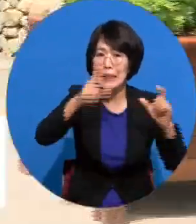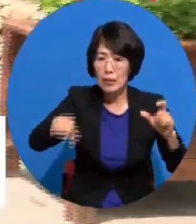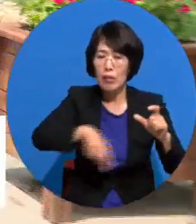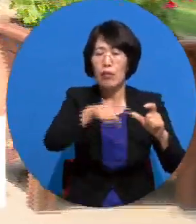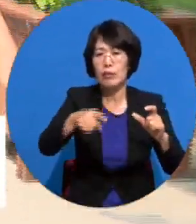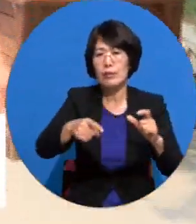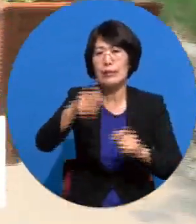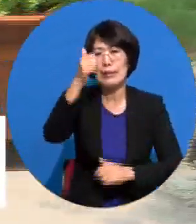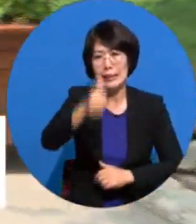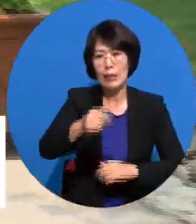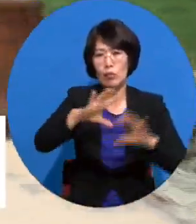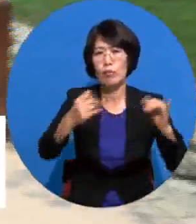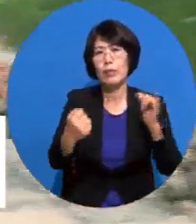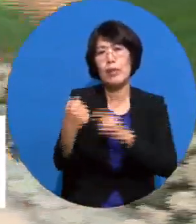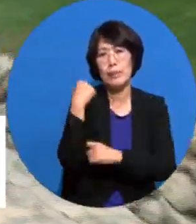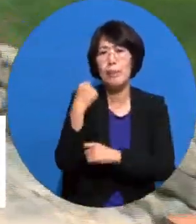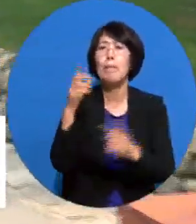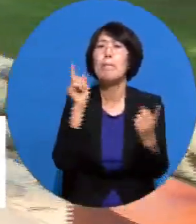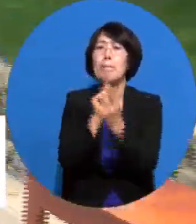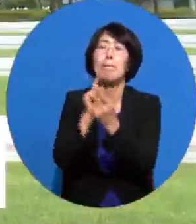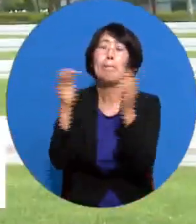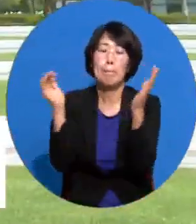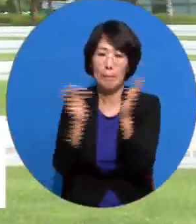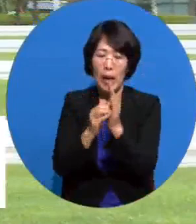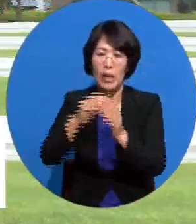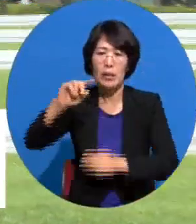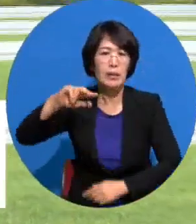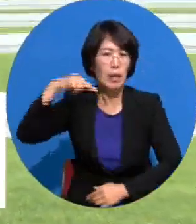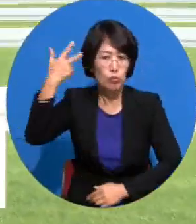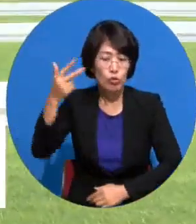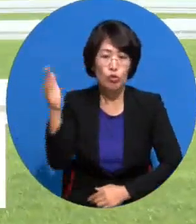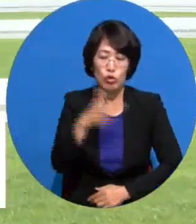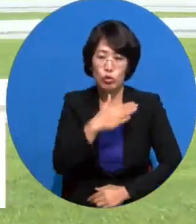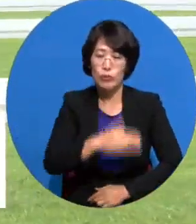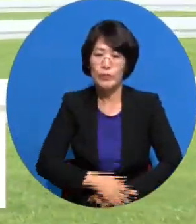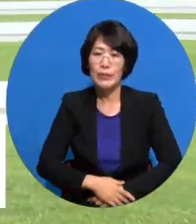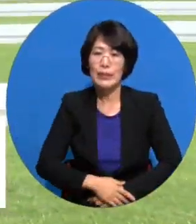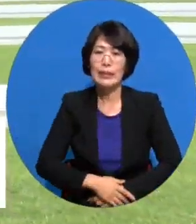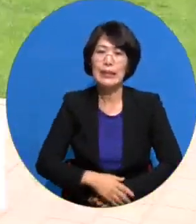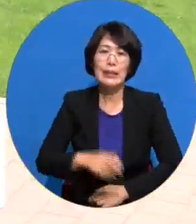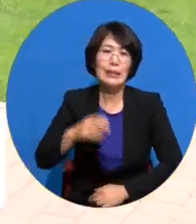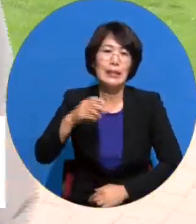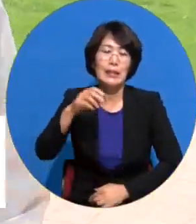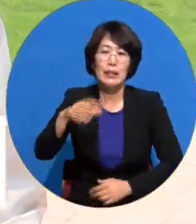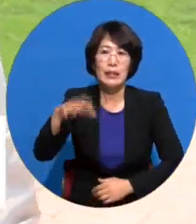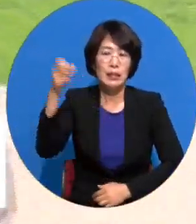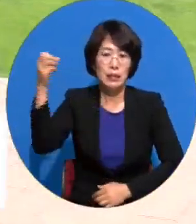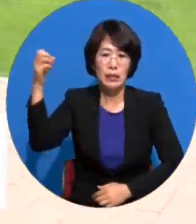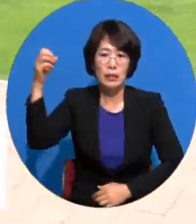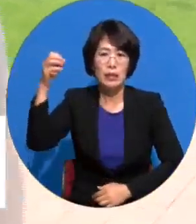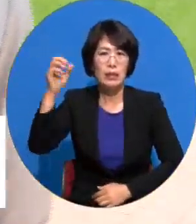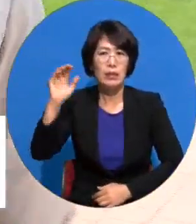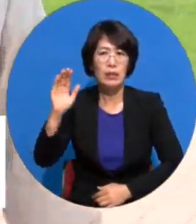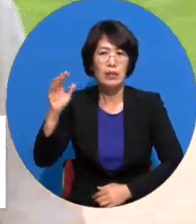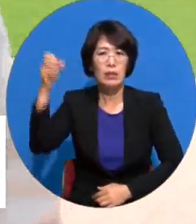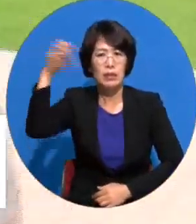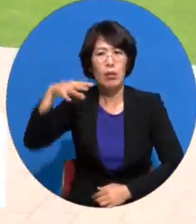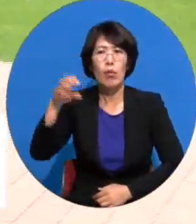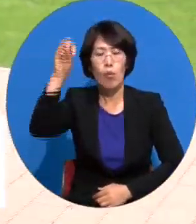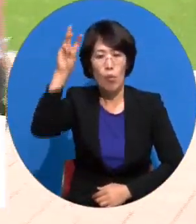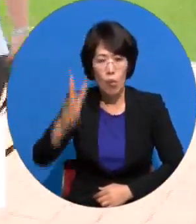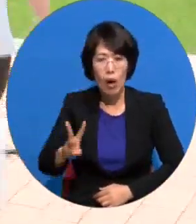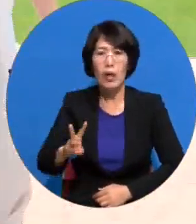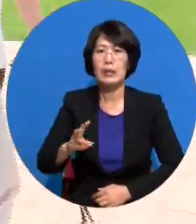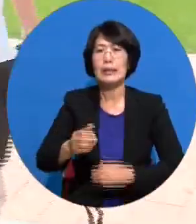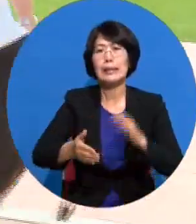모두 국민의힘과 접촉을 끝냈고 다음 주에는 무소속 강종만 영광군수 당선인과의 간담회가